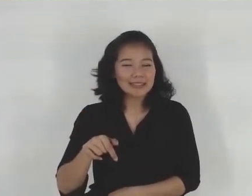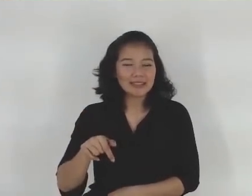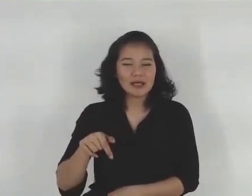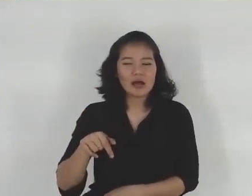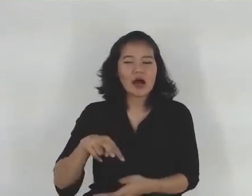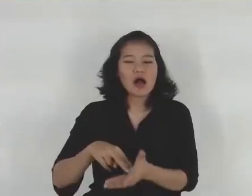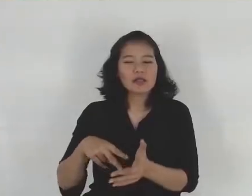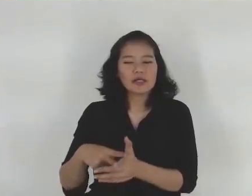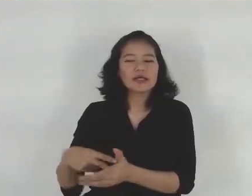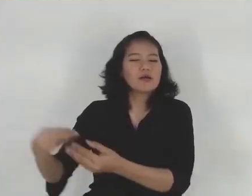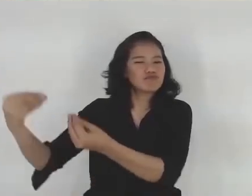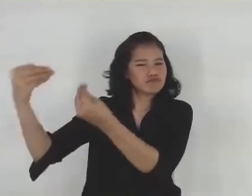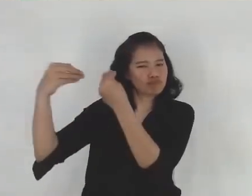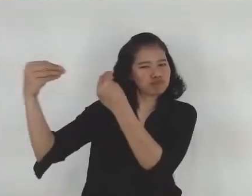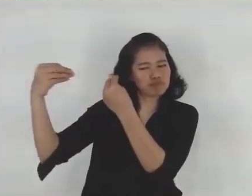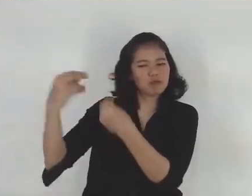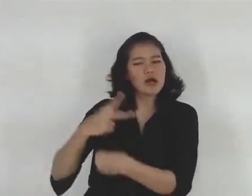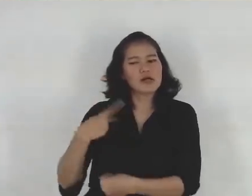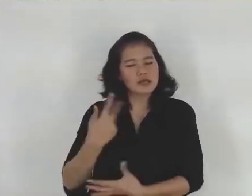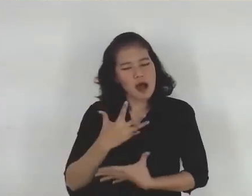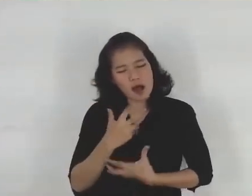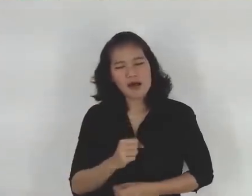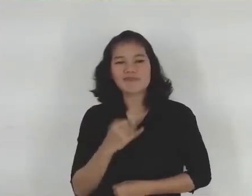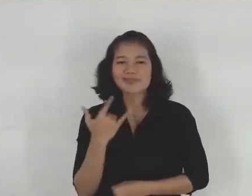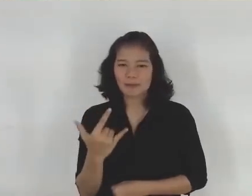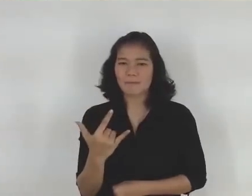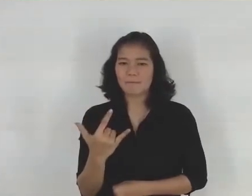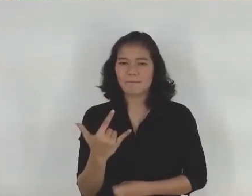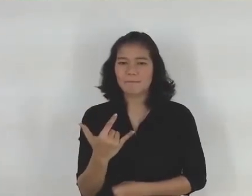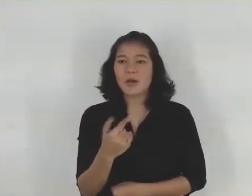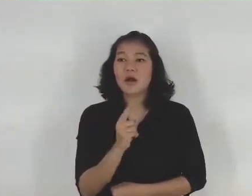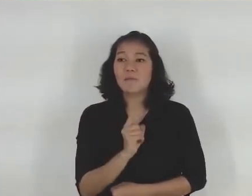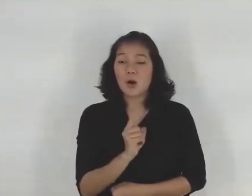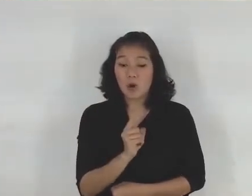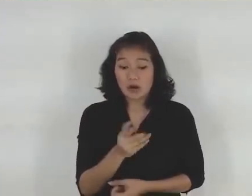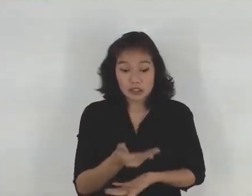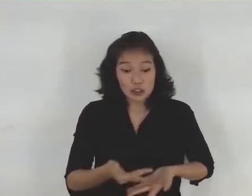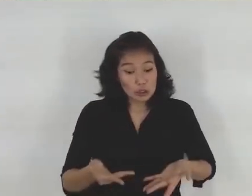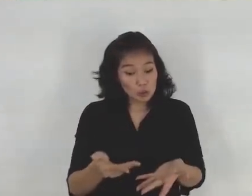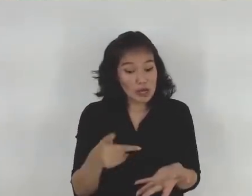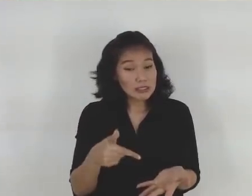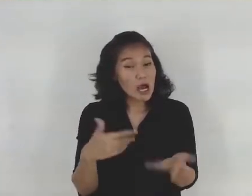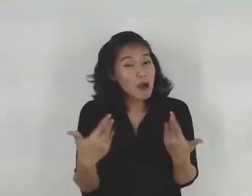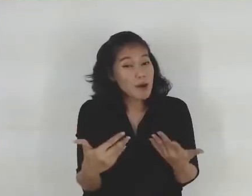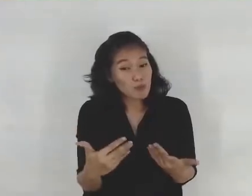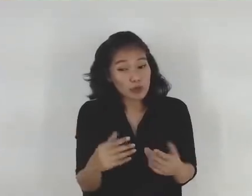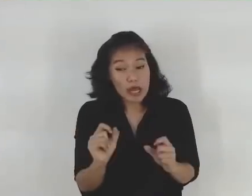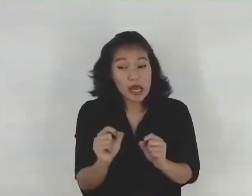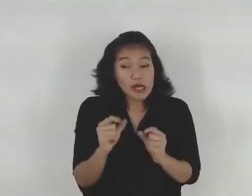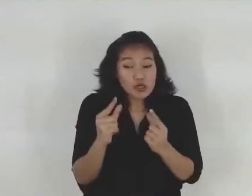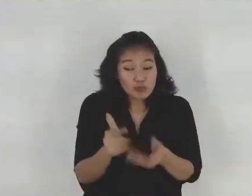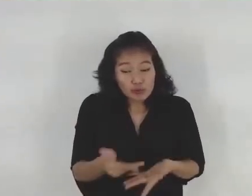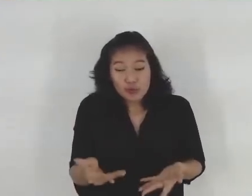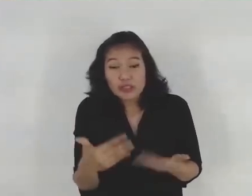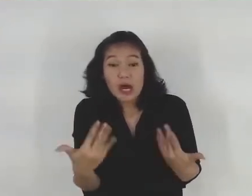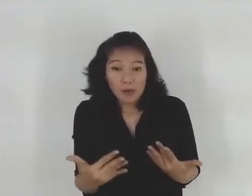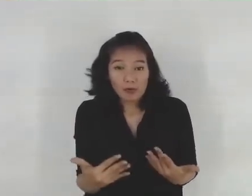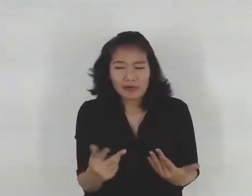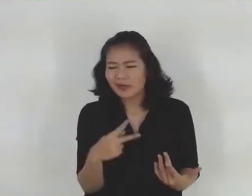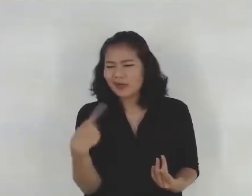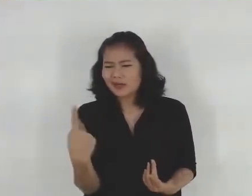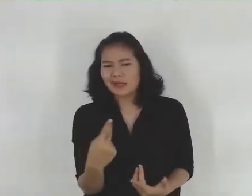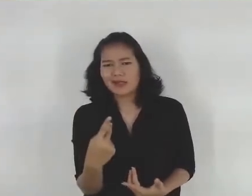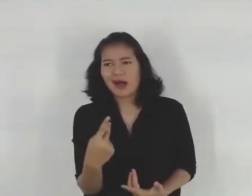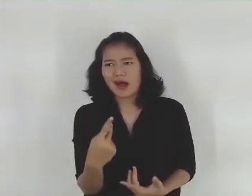untuk tetap mempunyai pengharapan Apapun yang terjadi dalam kehidupan kita kiranya kita